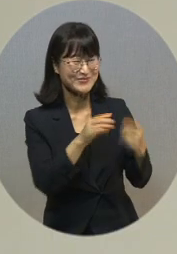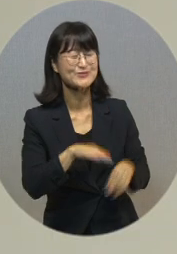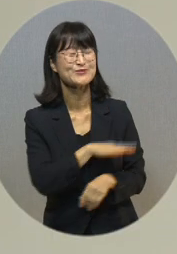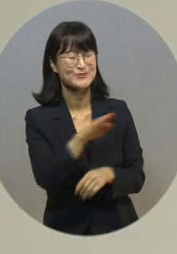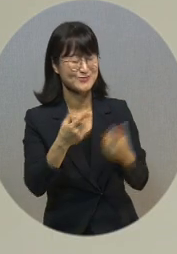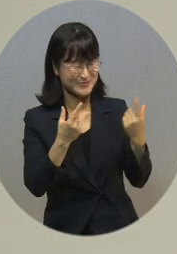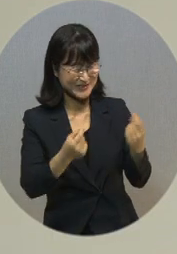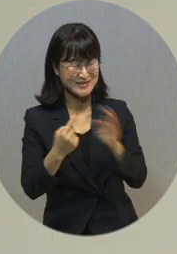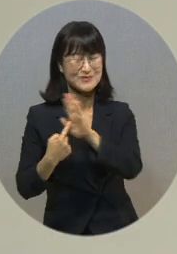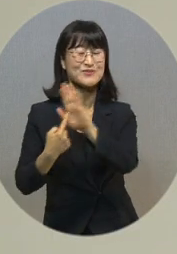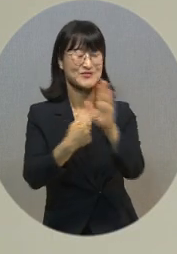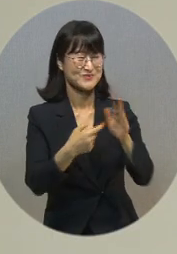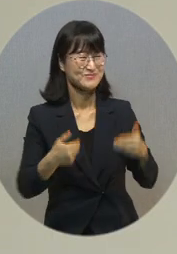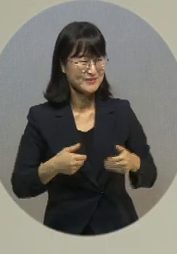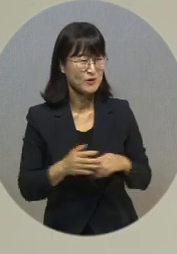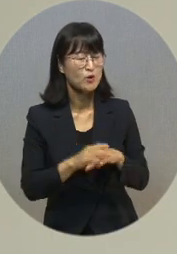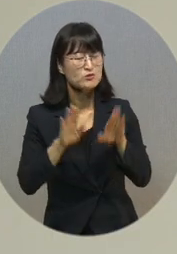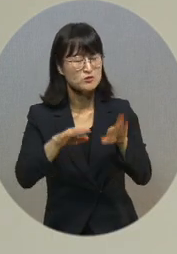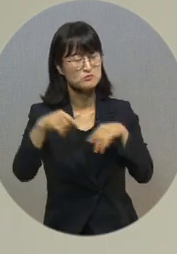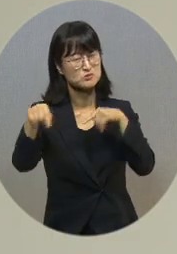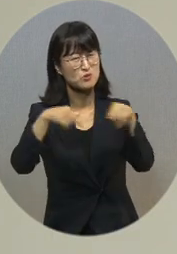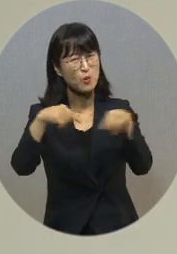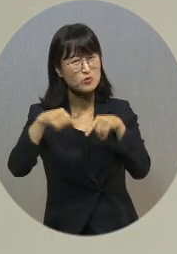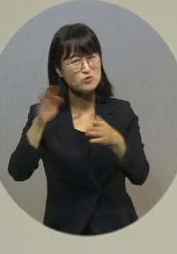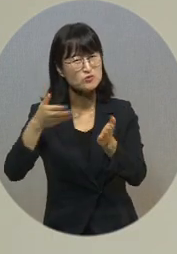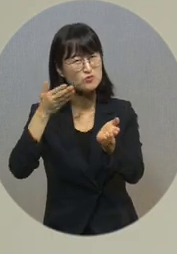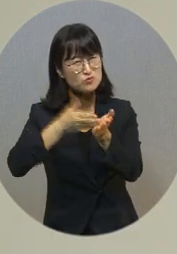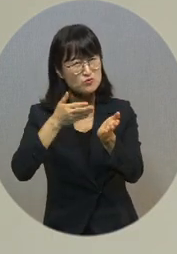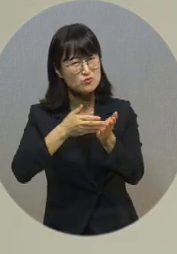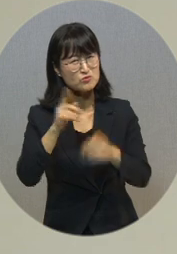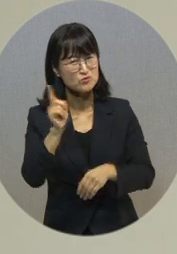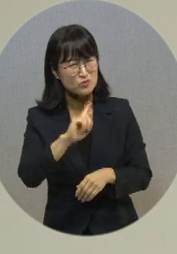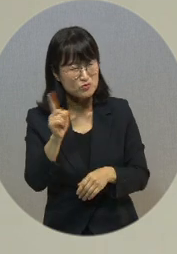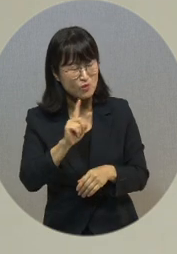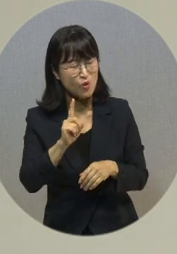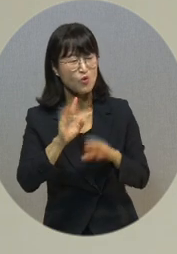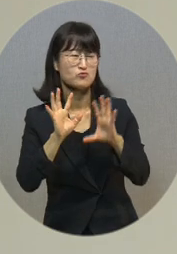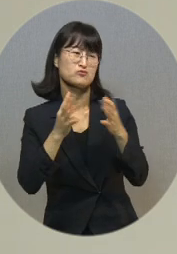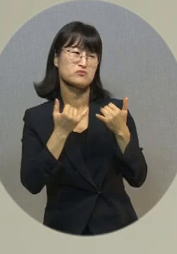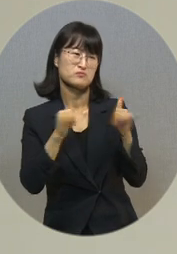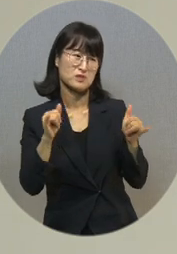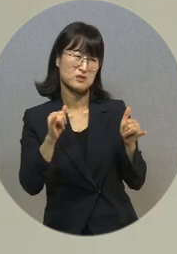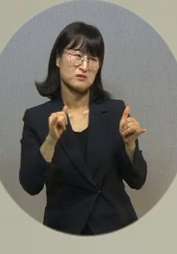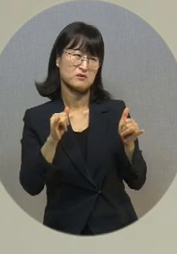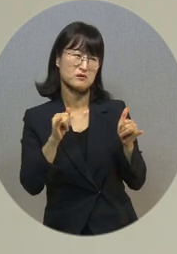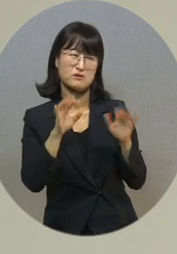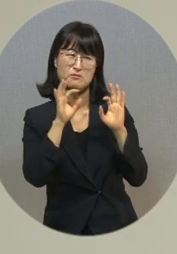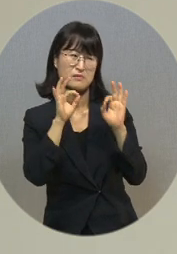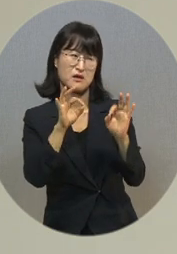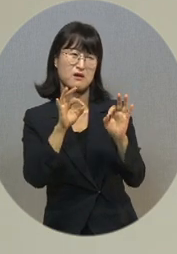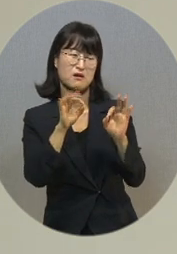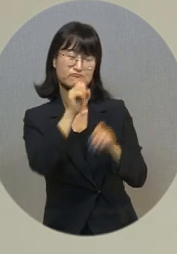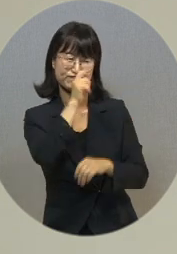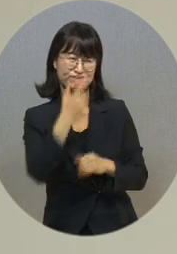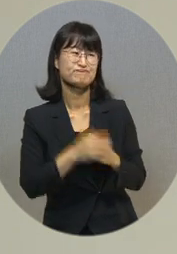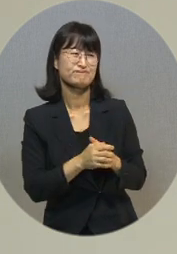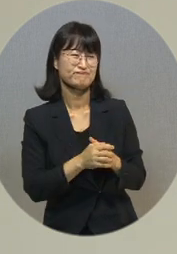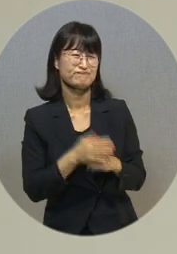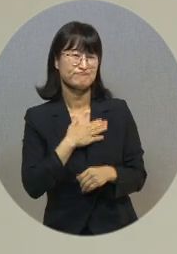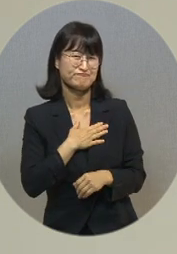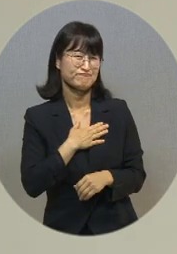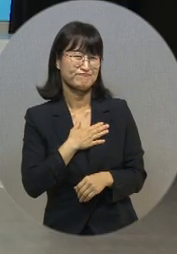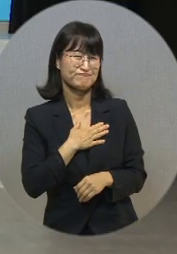뭐 정치적으로 이렇게 보면 뉴스에서는 항상 국민들이 바라보는 시각이 좋지 않거든요. 소감이 좀